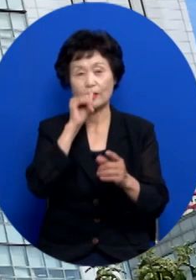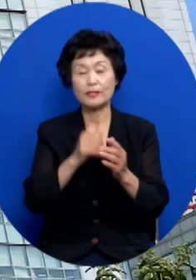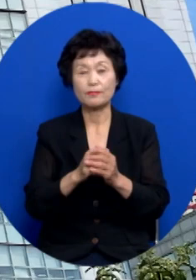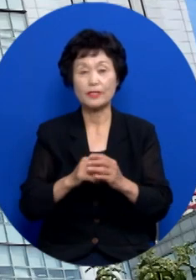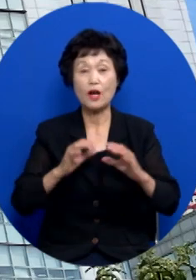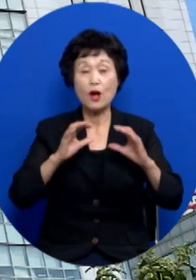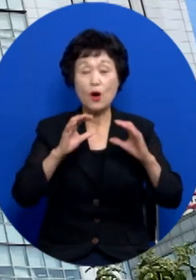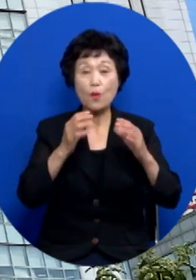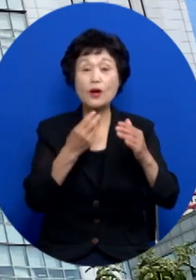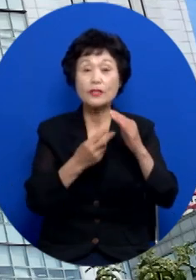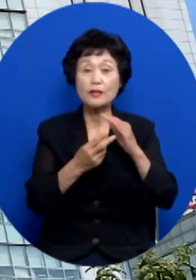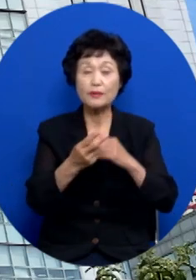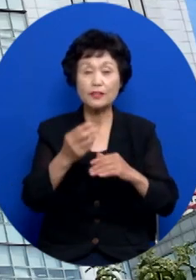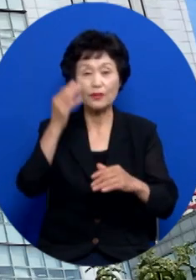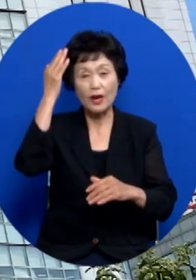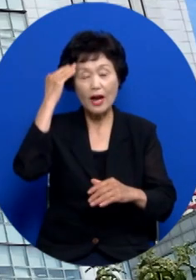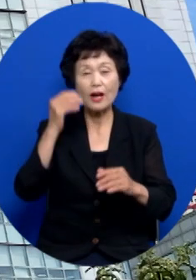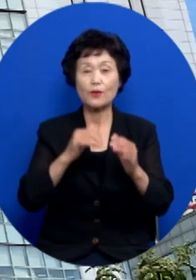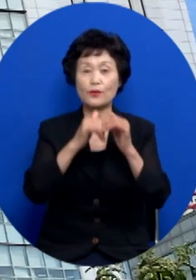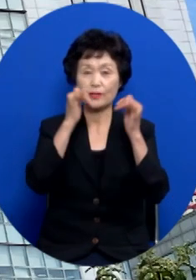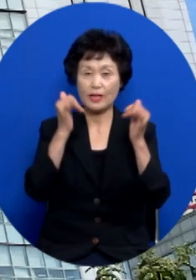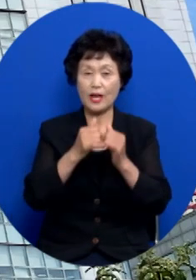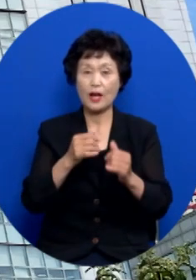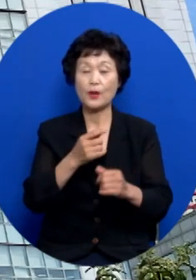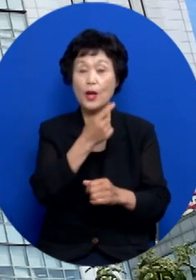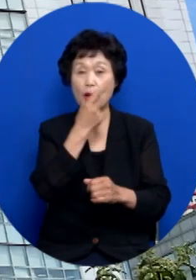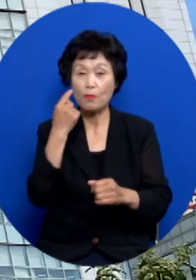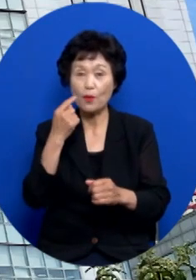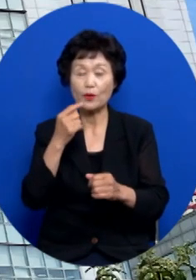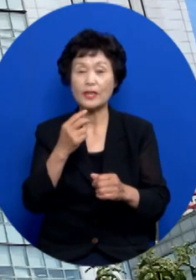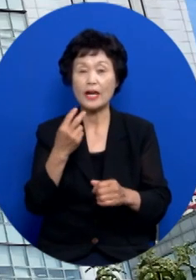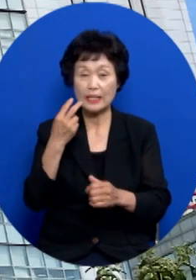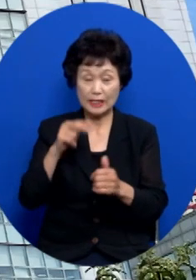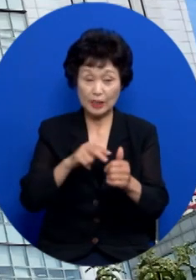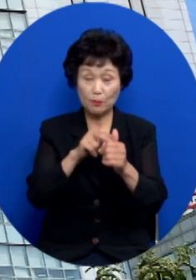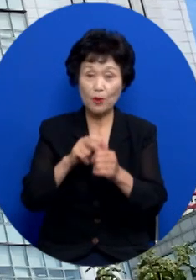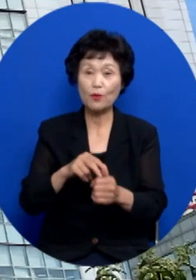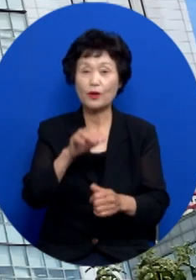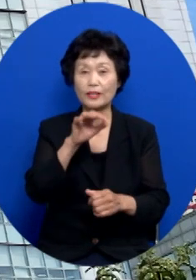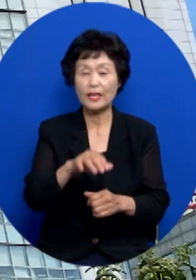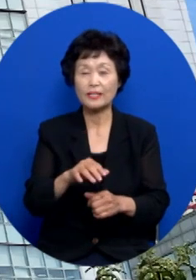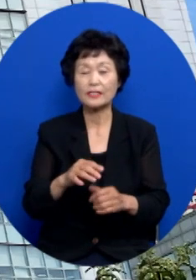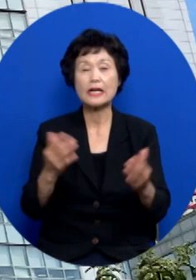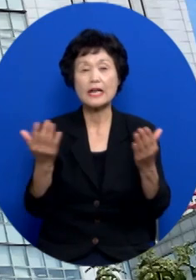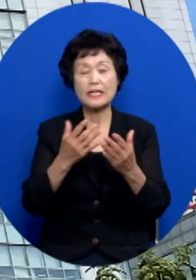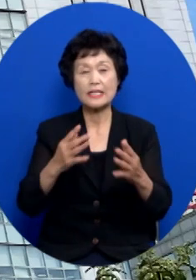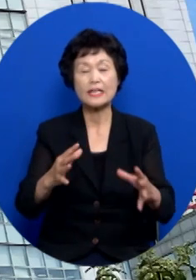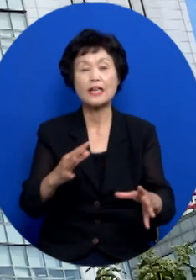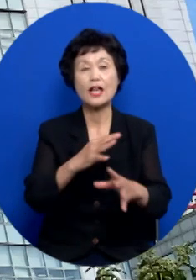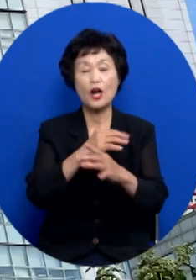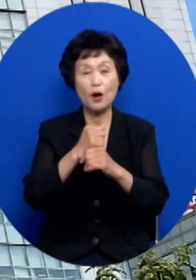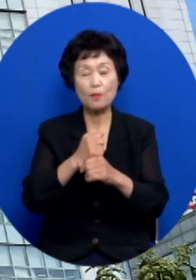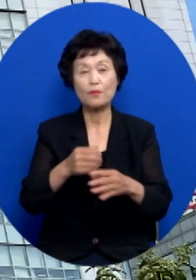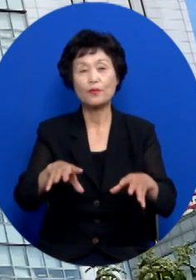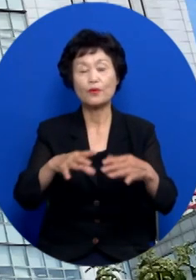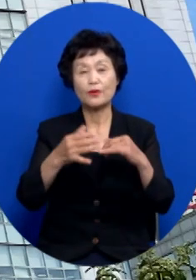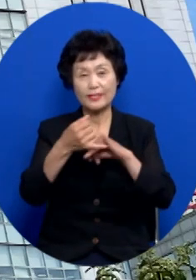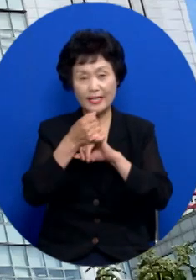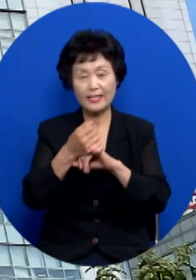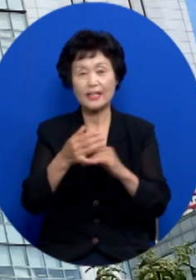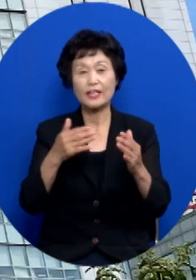월드비전과 한국사회보장정보원이 이아동행복지원사업 운영에 관한 업무협약을 체결했습니다. 업무협약에